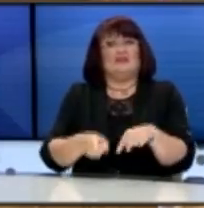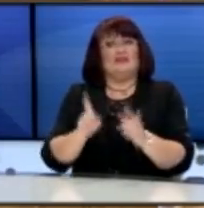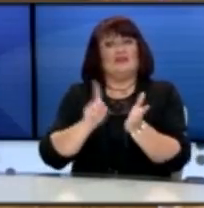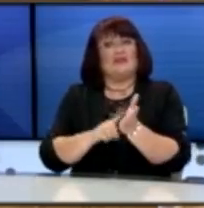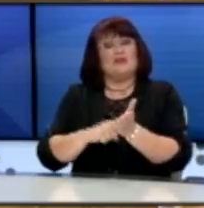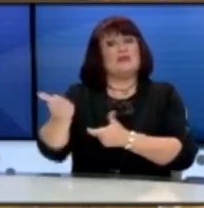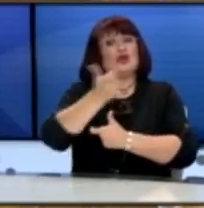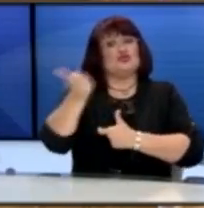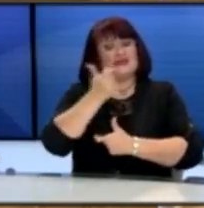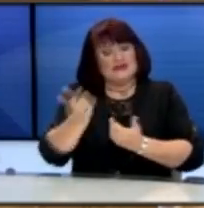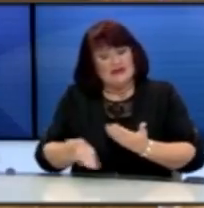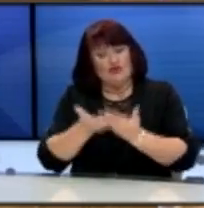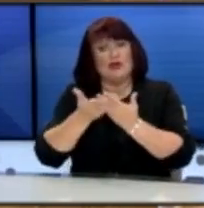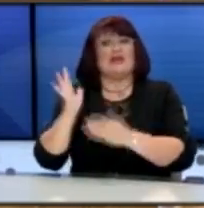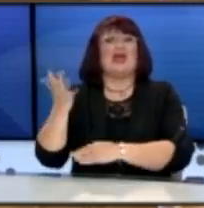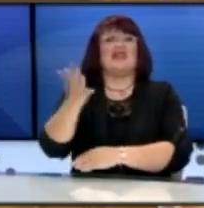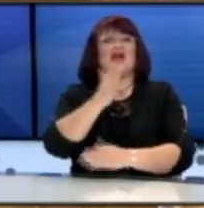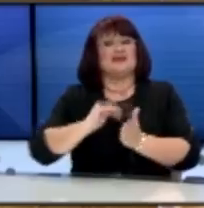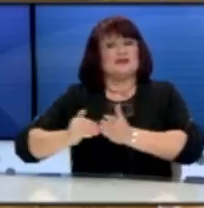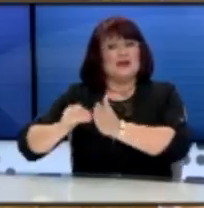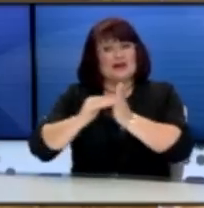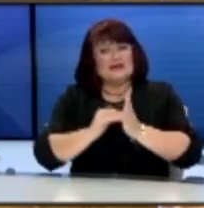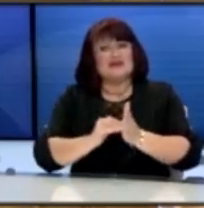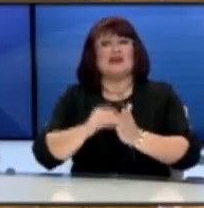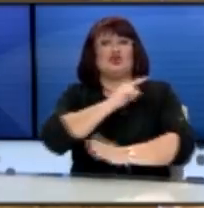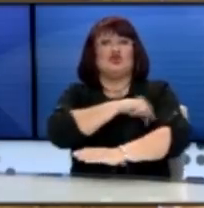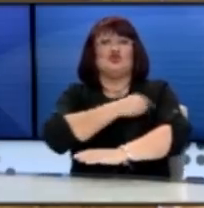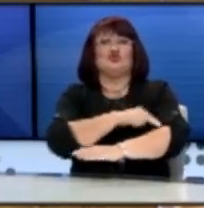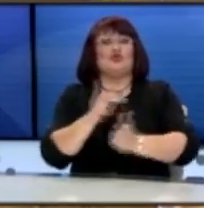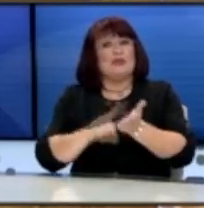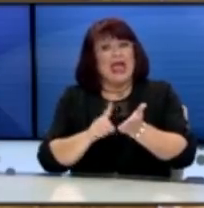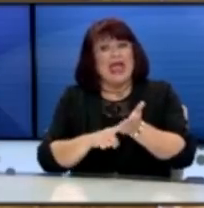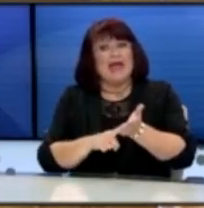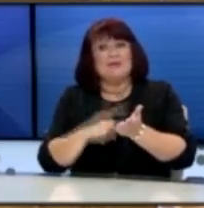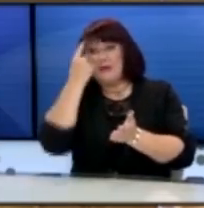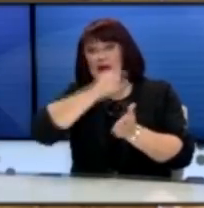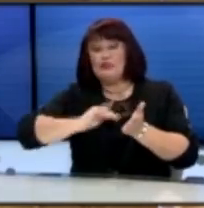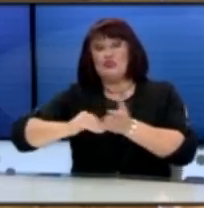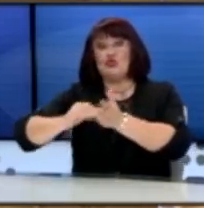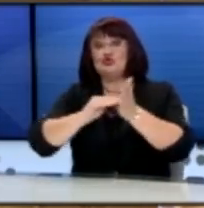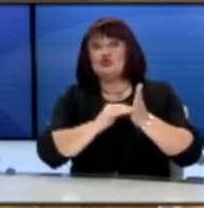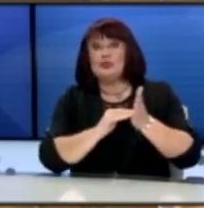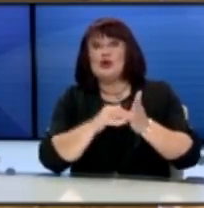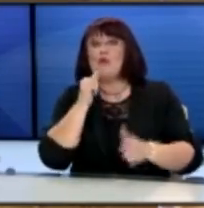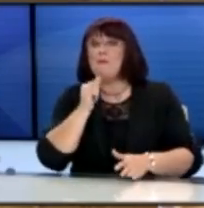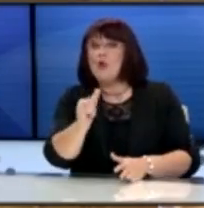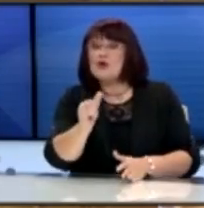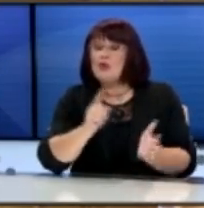της πυροσβεστικής, των δασικών υπηρεσιών, των νοσοκομείων της χώρας, με προσωπικό,